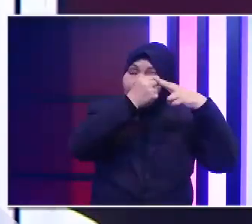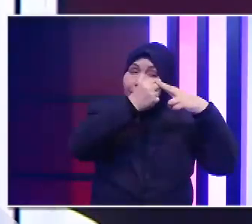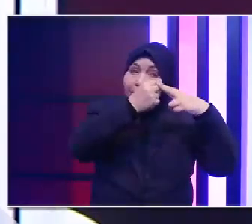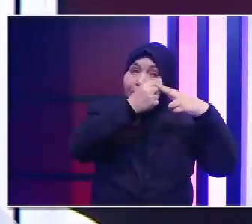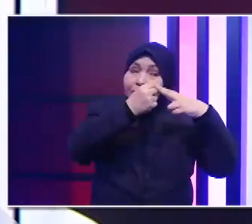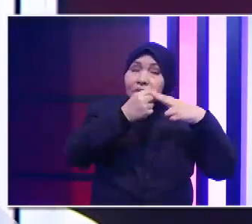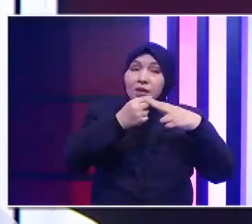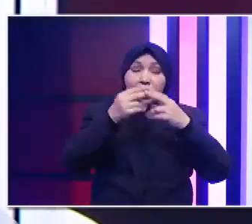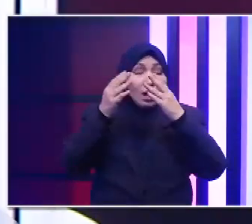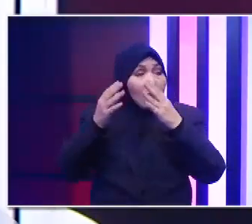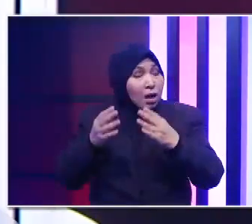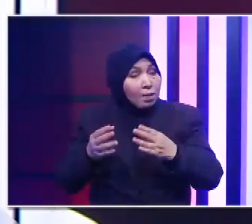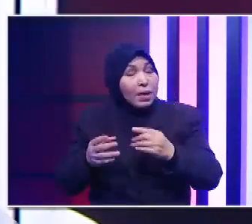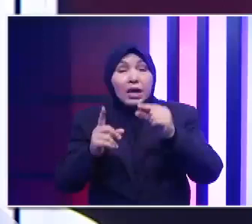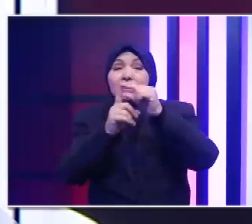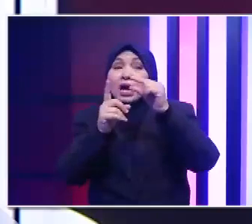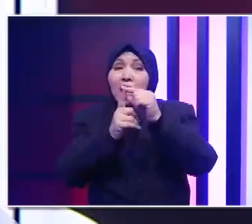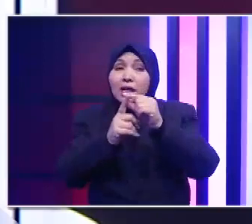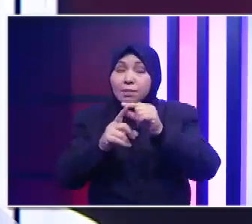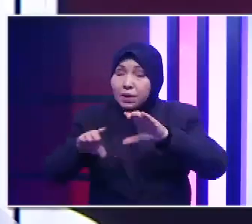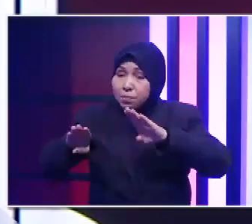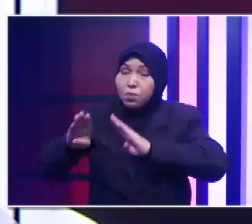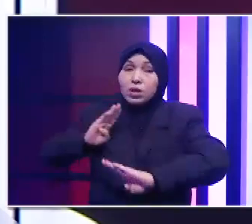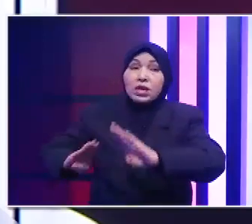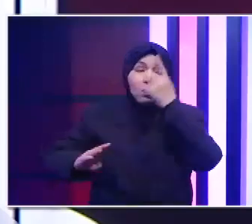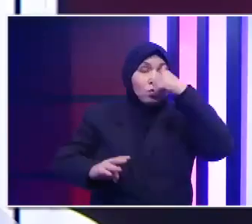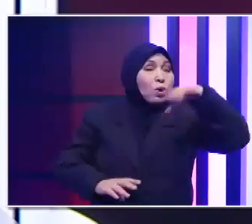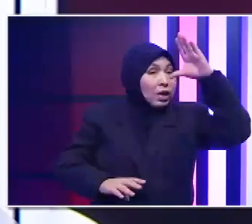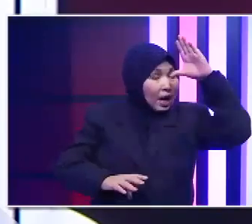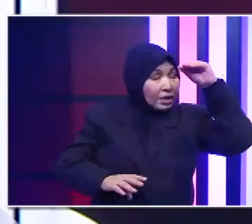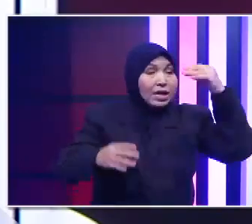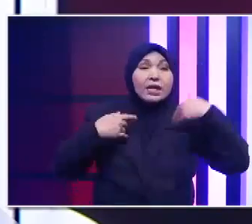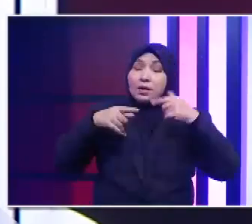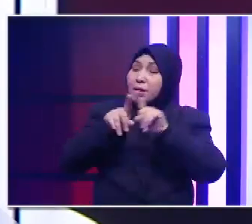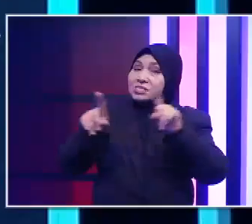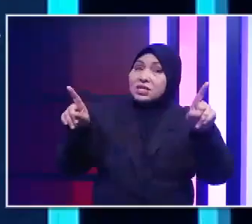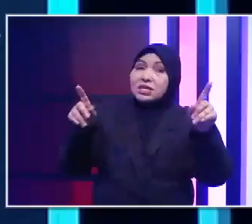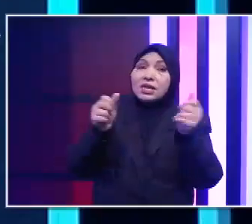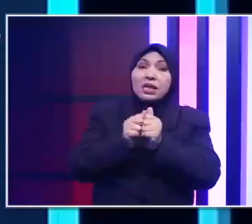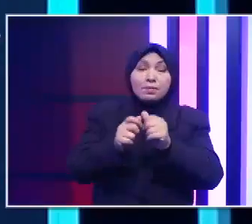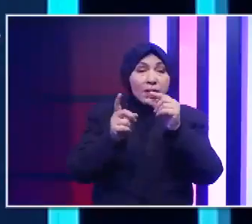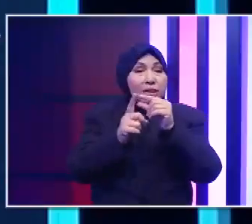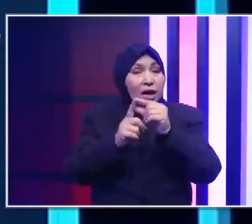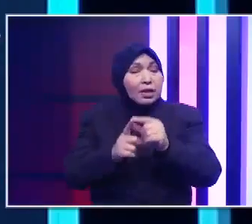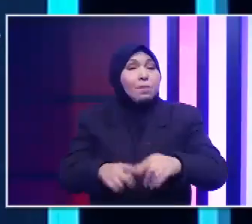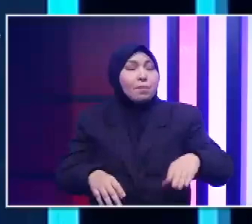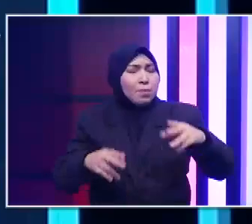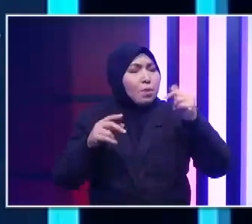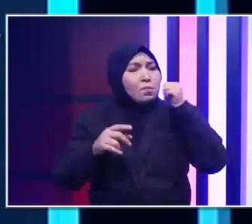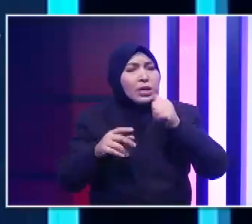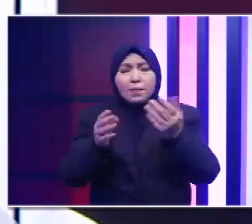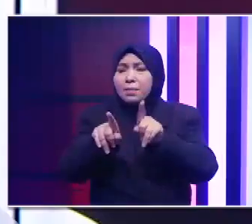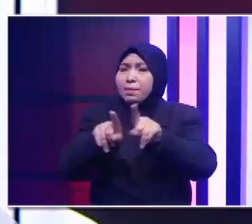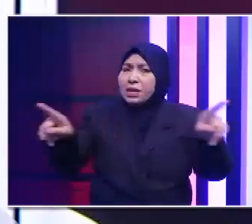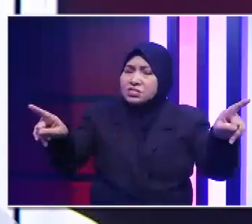Om kate perkataan perbuatan untuk lelaki AADC dengan perempuan dari bahasa Arab Midi